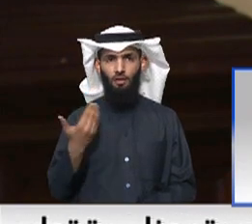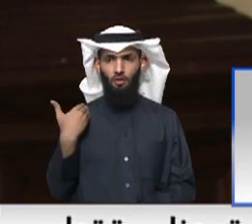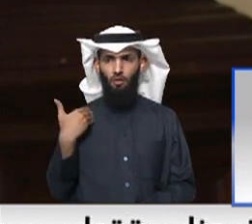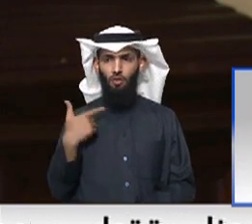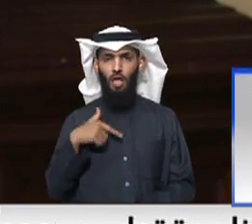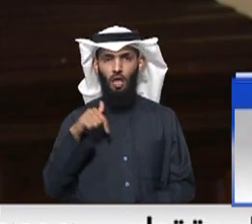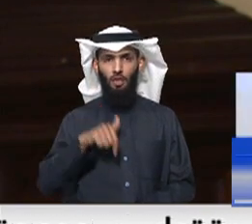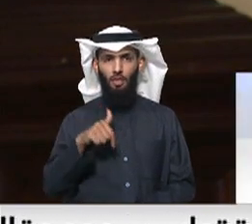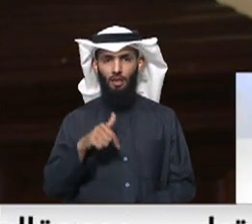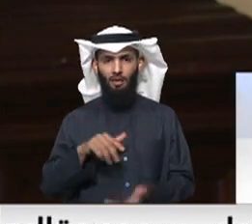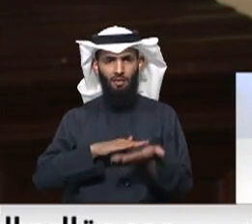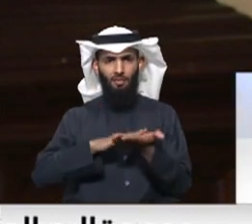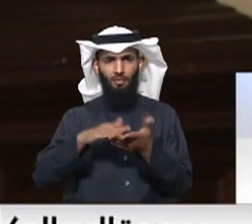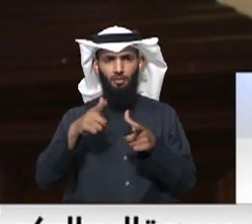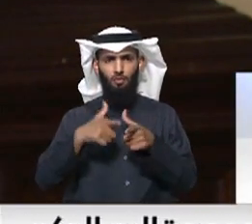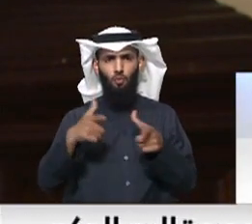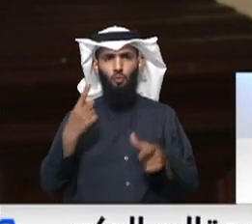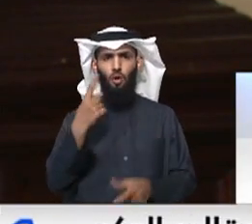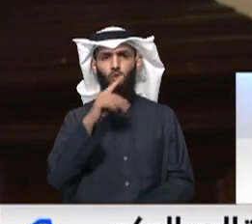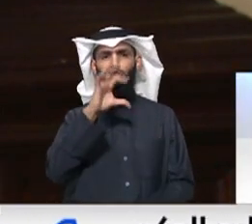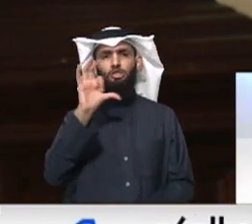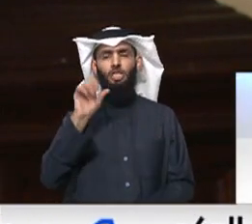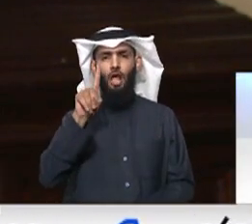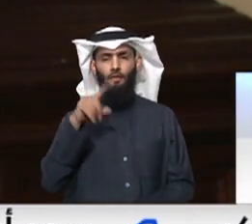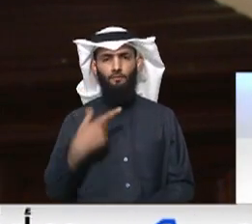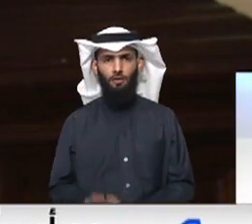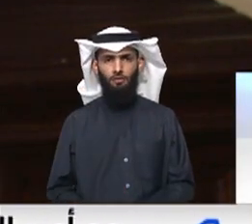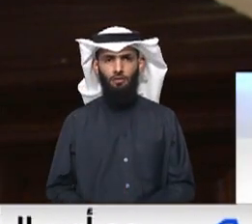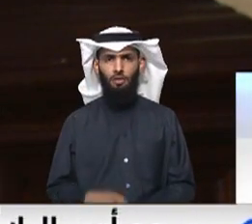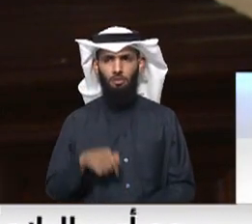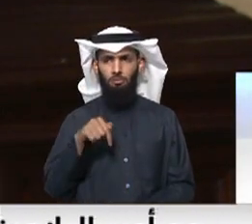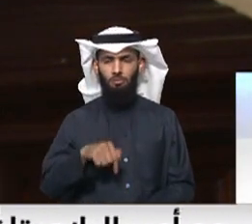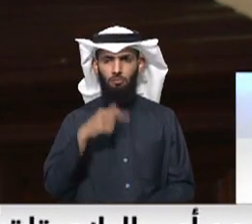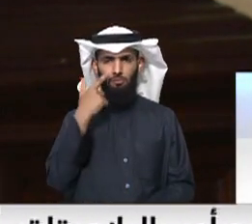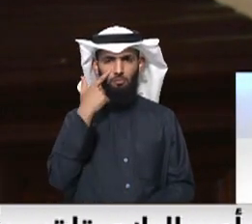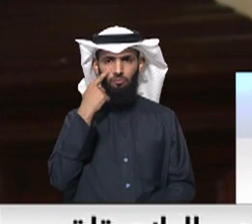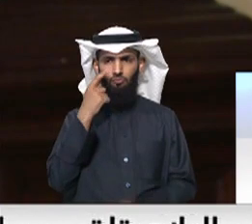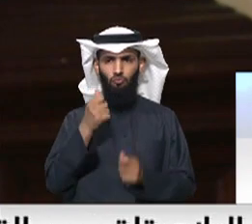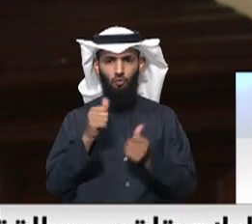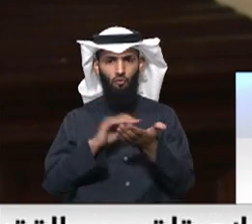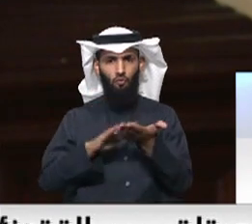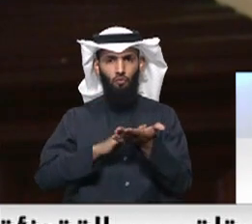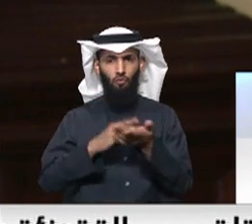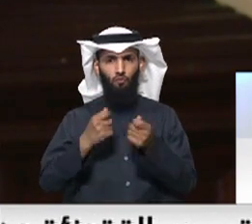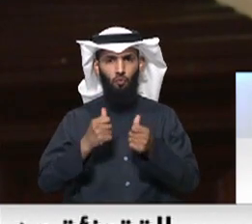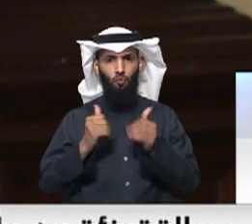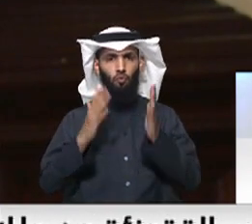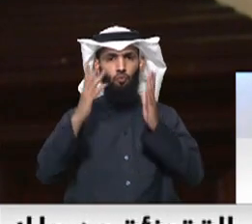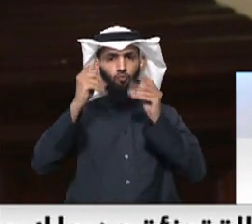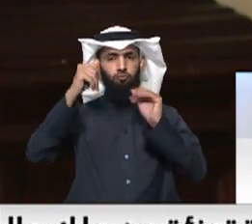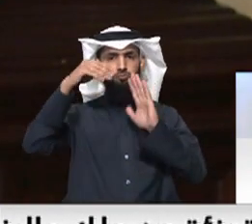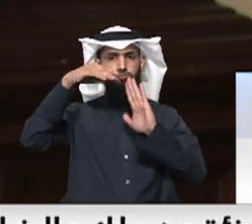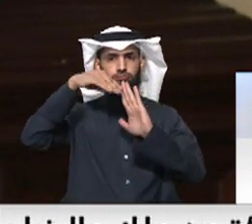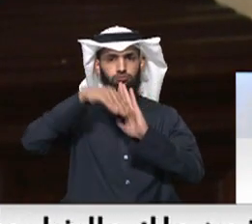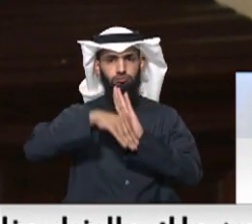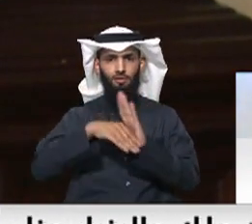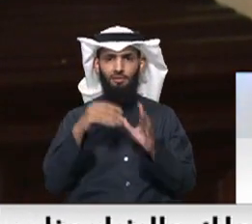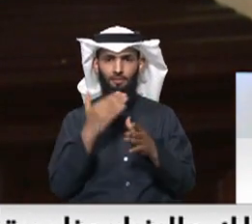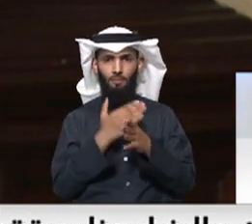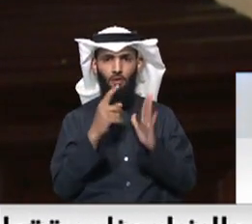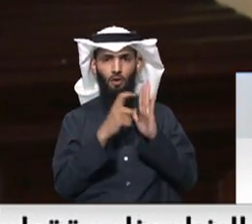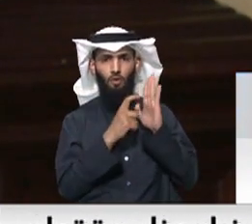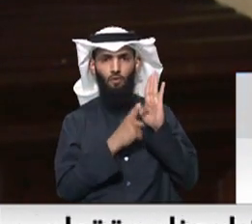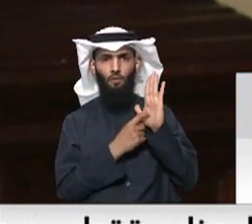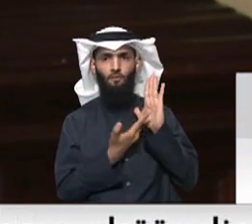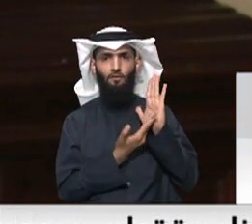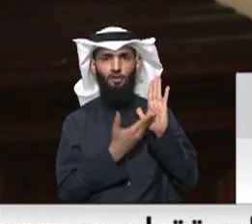الأرض بحدود 390,000. الأسعار الآن احنا بدأنا نشوف فيه انخفاض متأثرة في القوانين الإسكانية الحالية، وهذا